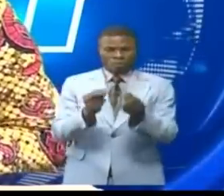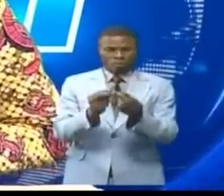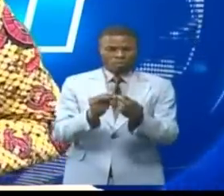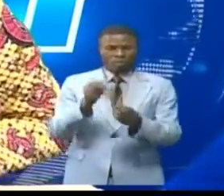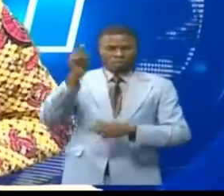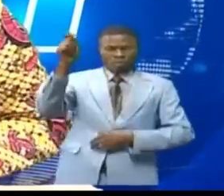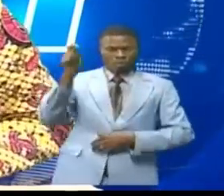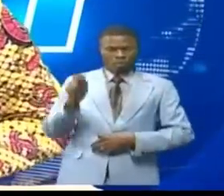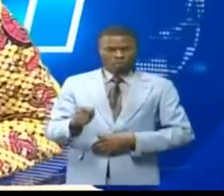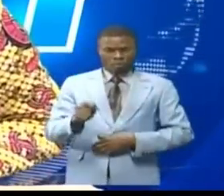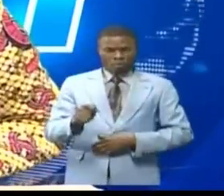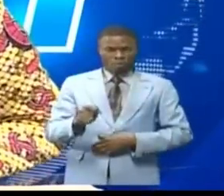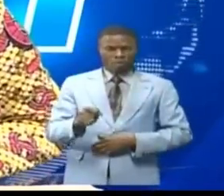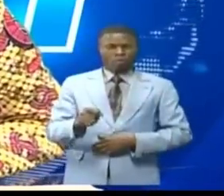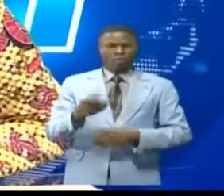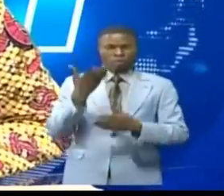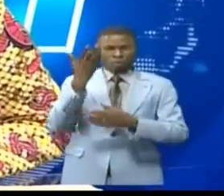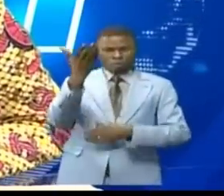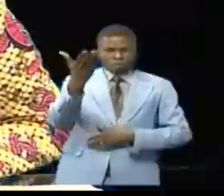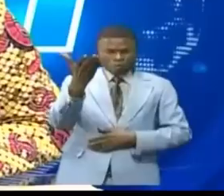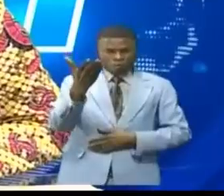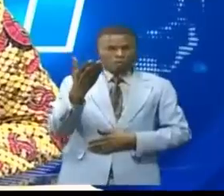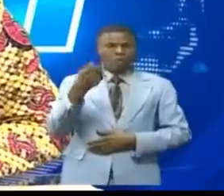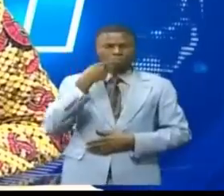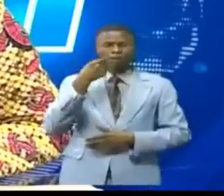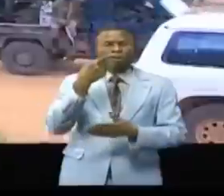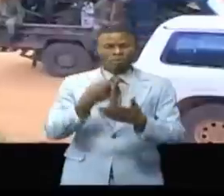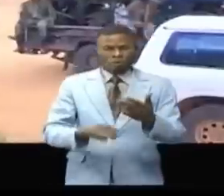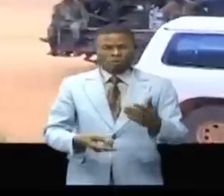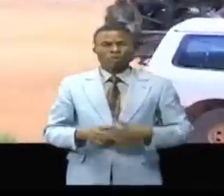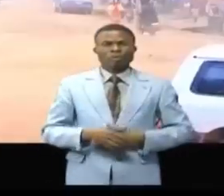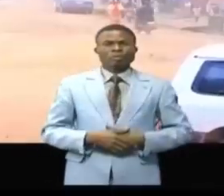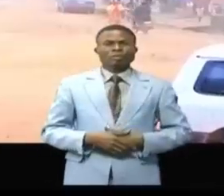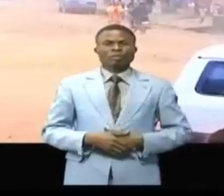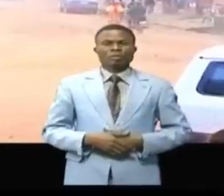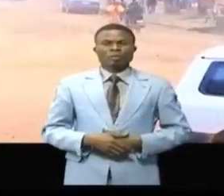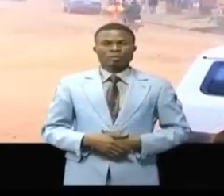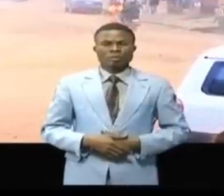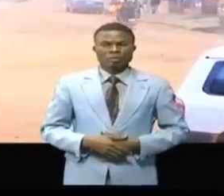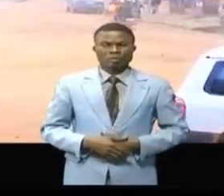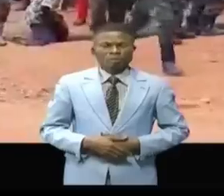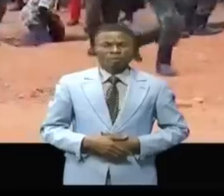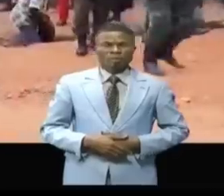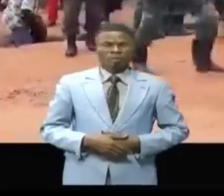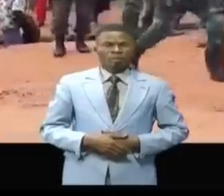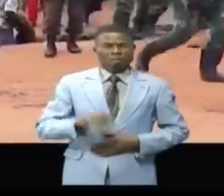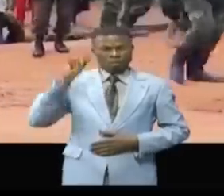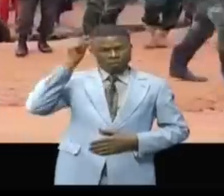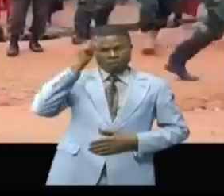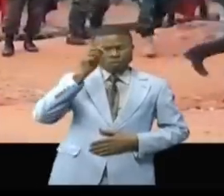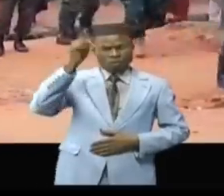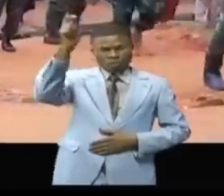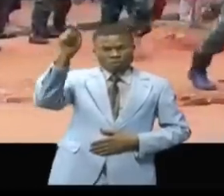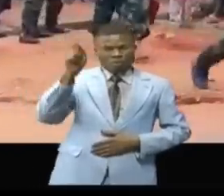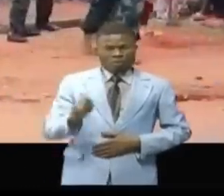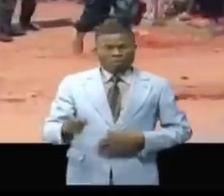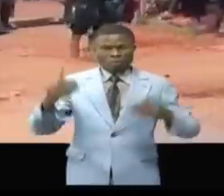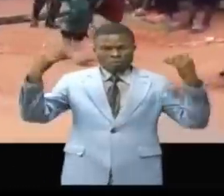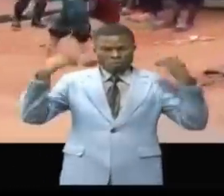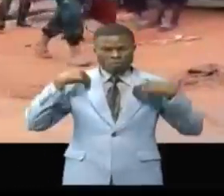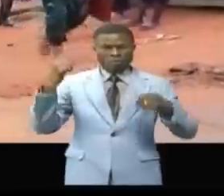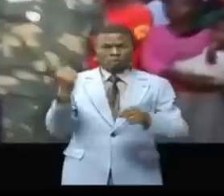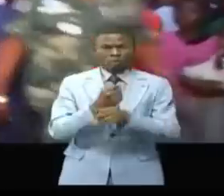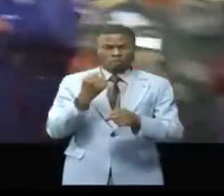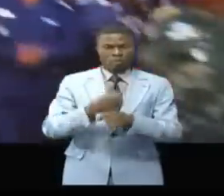armés à Komanda. Junior Selemani, reportage. Chez Akomanda, par le gouvernement militaire et commandant des